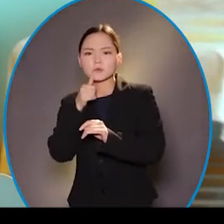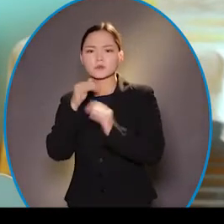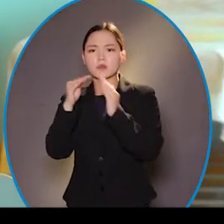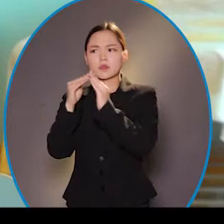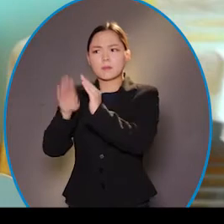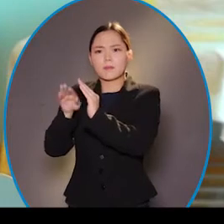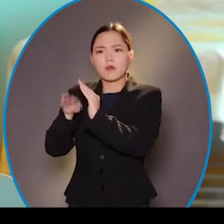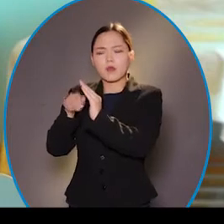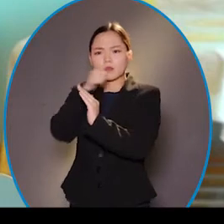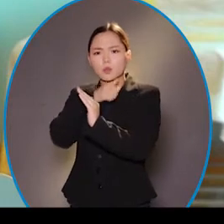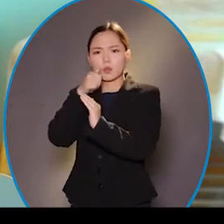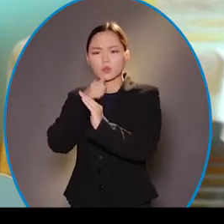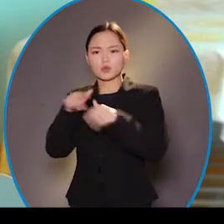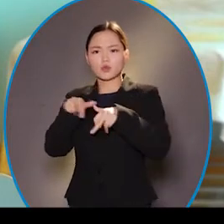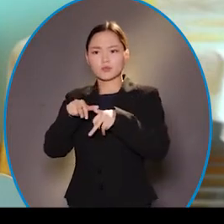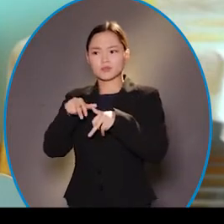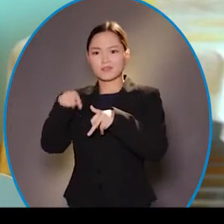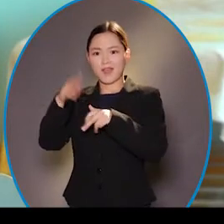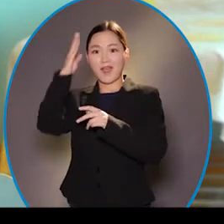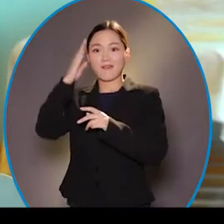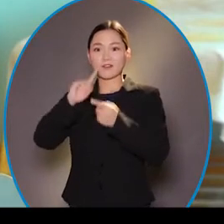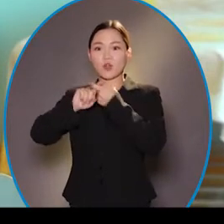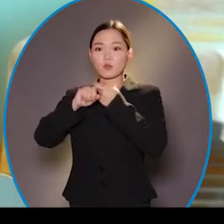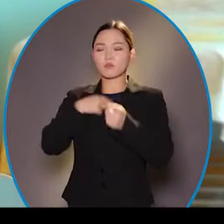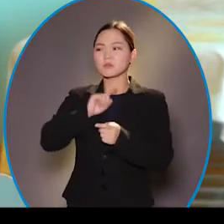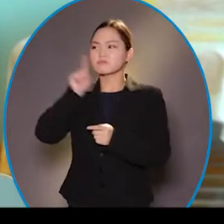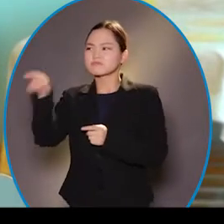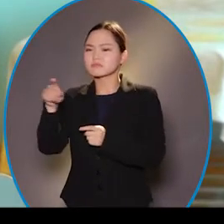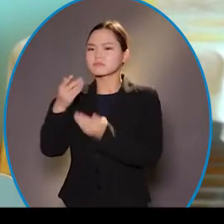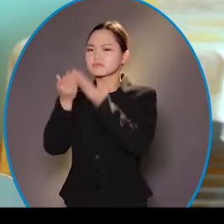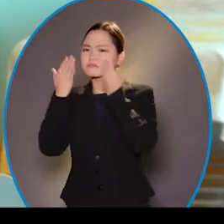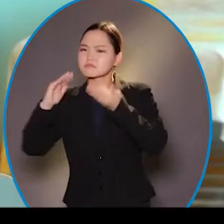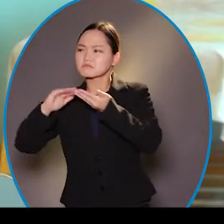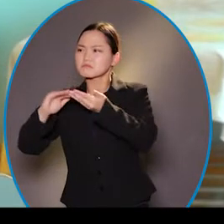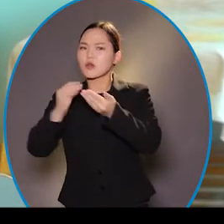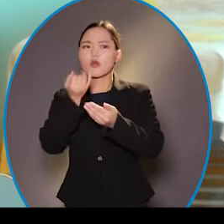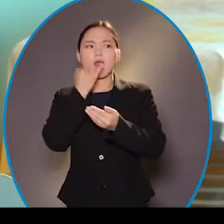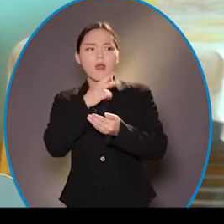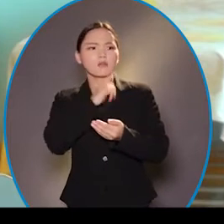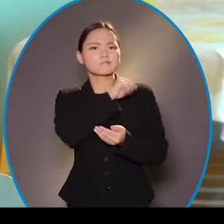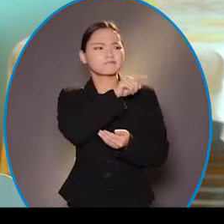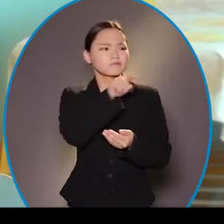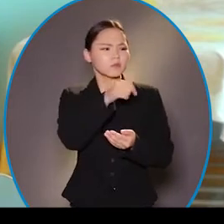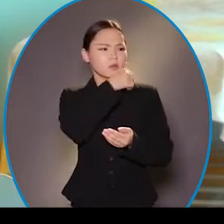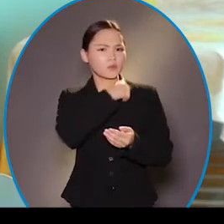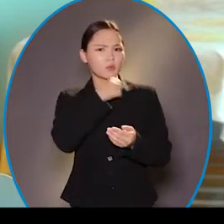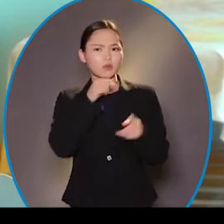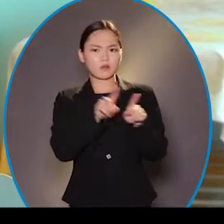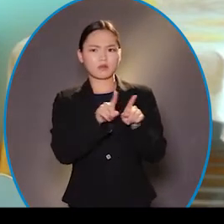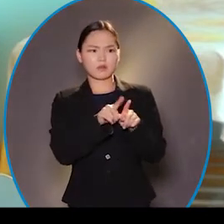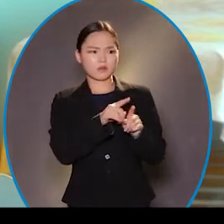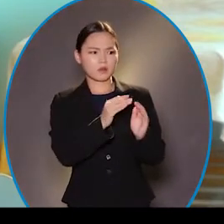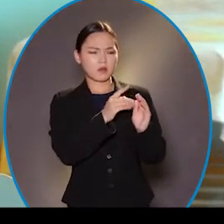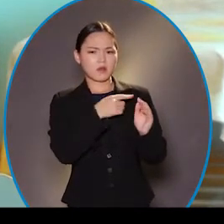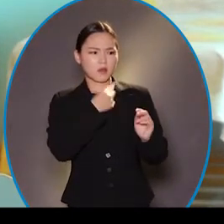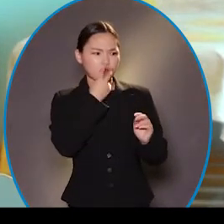явж байгаад хөгжлийн бэрхшээлтэй хүүхдээ эцгээхийн холбоонд явж байгаад бас айл хараар очиад нуугдсан хүүхдүүдийг хараад өстэй өөрийг нэрэхгүй